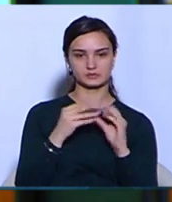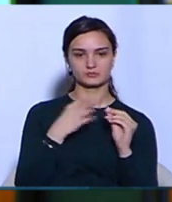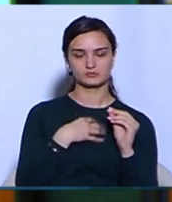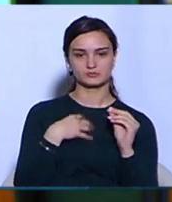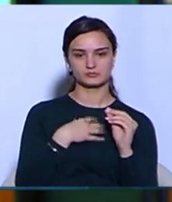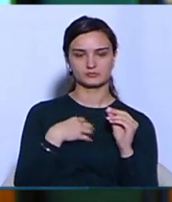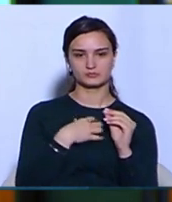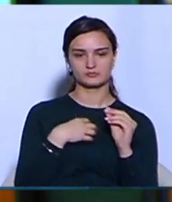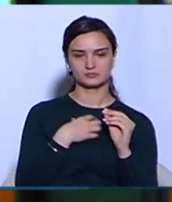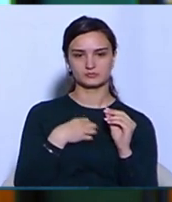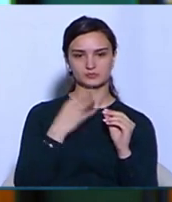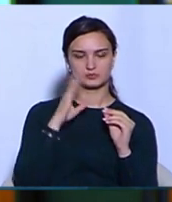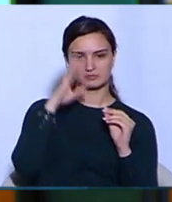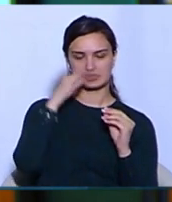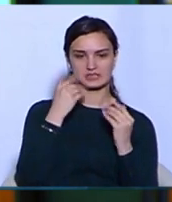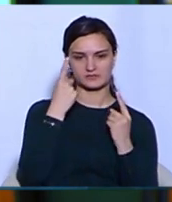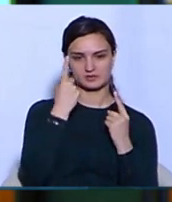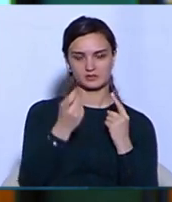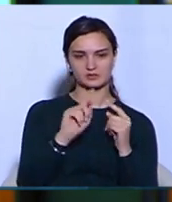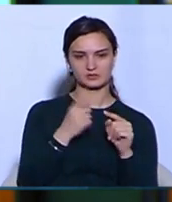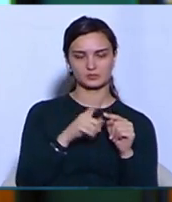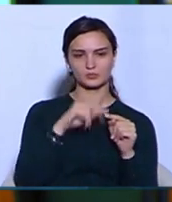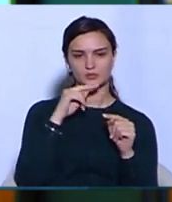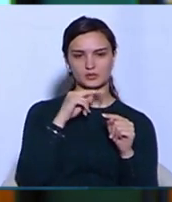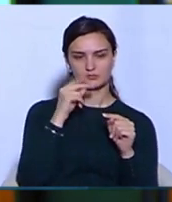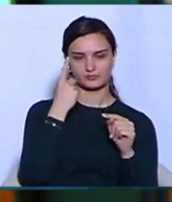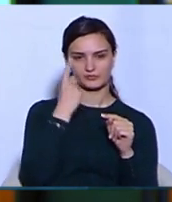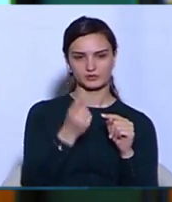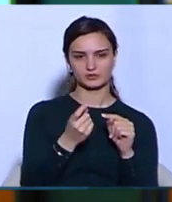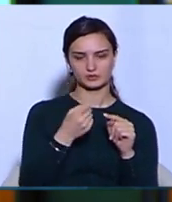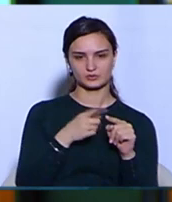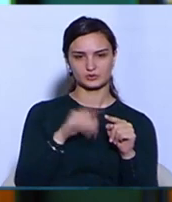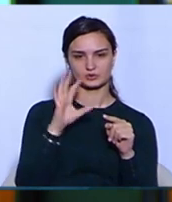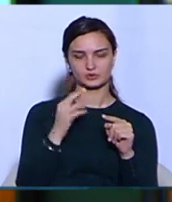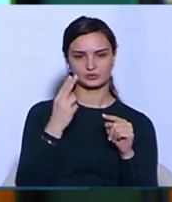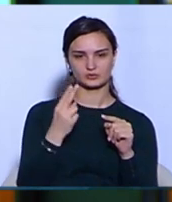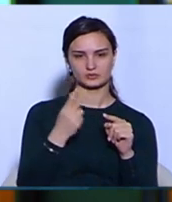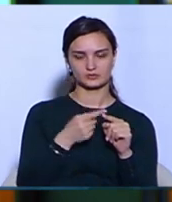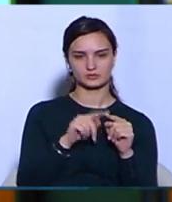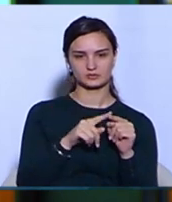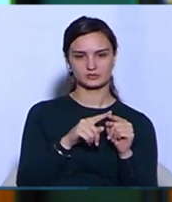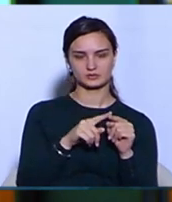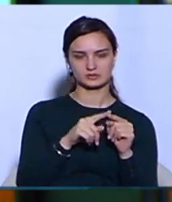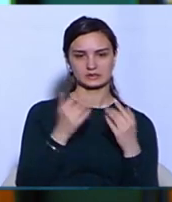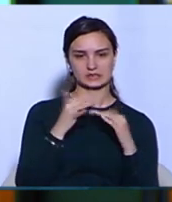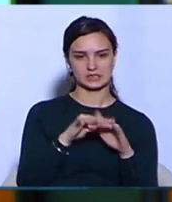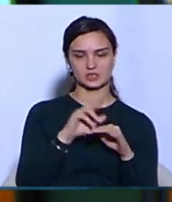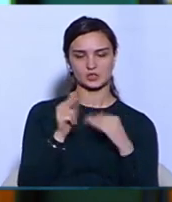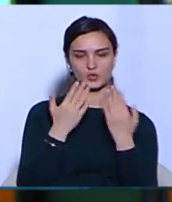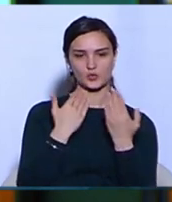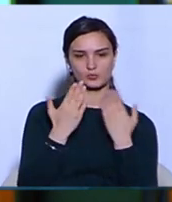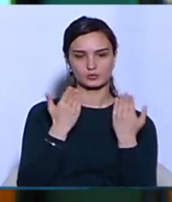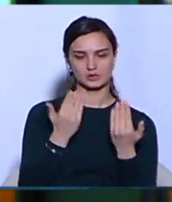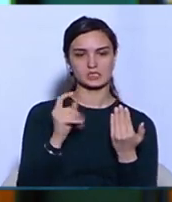მნიშვნელოვანი მესიჯი რაც უნდა იყოს მშობლისთვის არის ის რომ მივაქციოთ სოციალური ინტერაქციის და